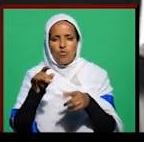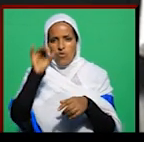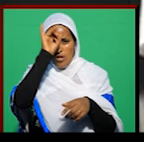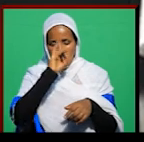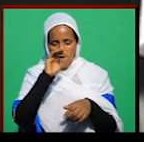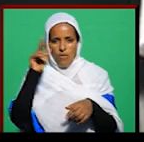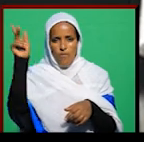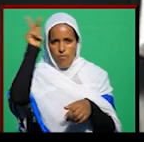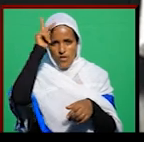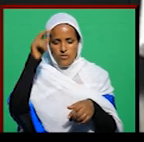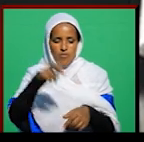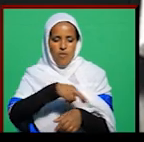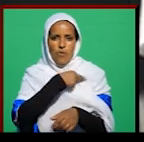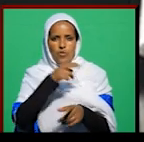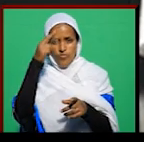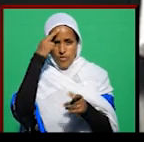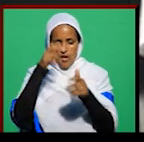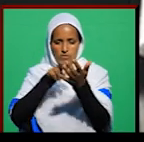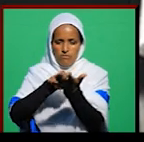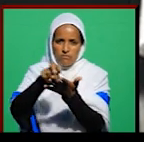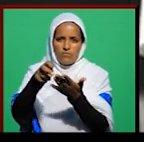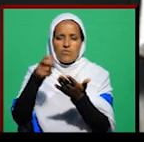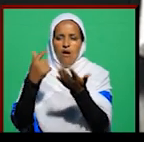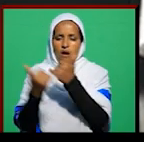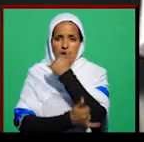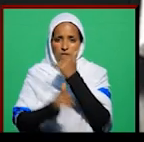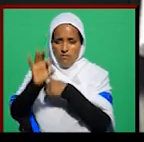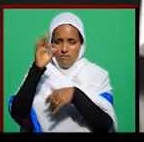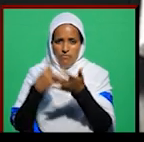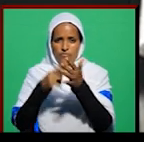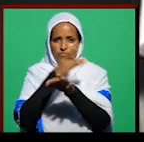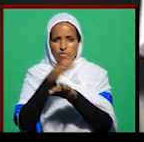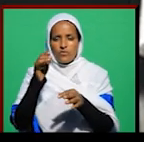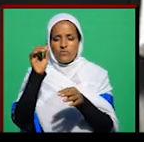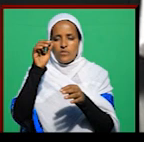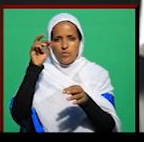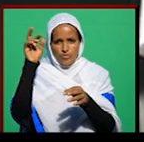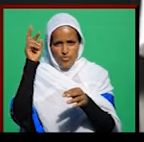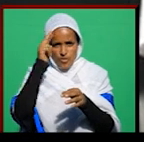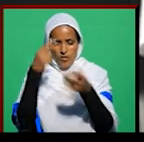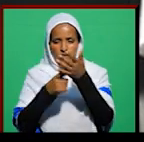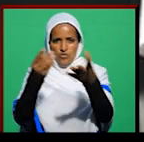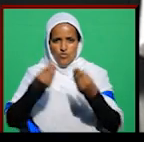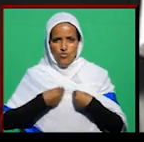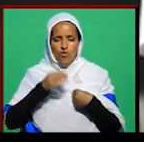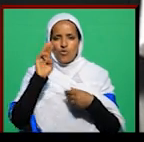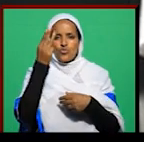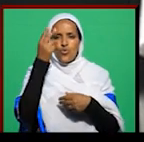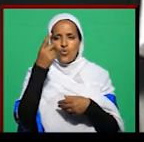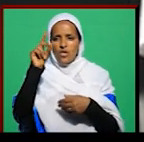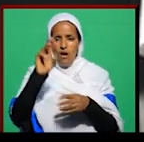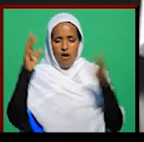የሚባለው የእስክንድርያው ሊቀ ጳጳስ በሃይማኖት ምክንያት ተግዞ በዚህ በቁስጥንጥንያ ይገኝ ነበርና እሱ ማዕረገ ሊቀ ጵጵስና